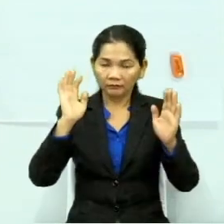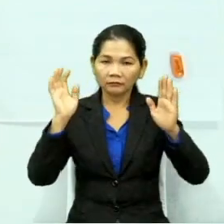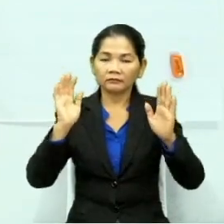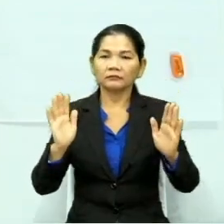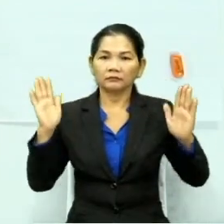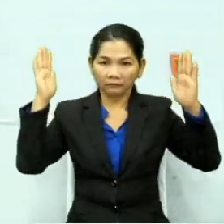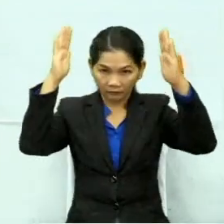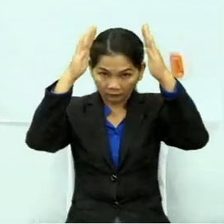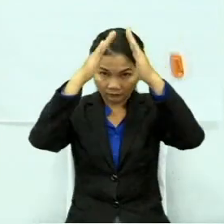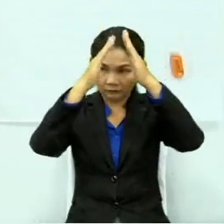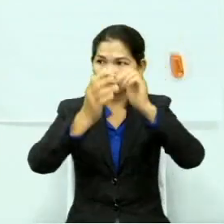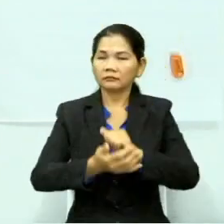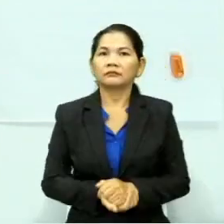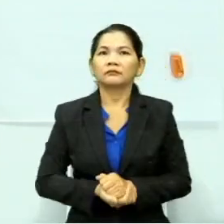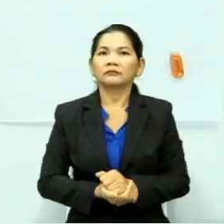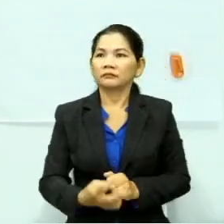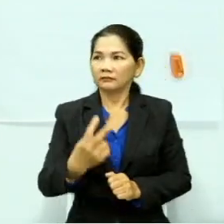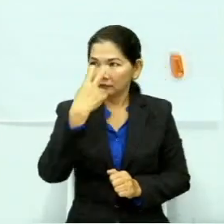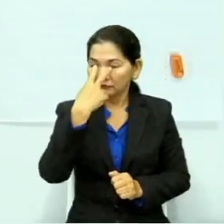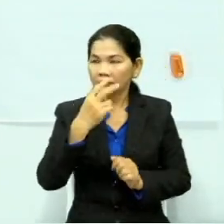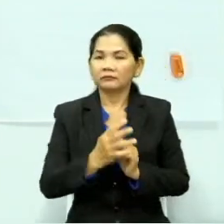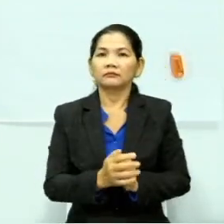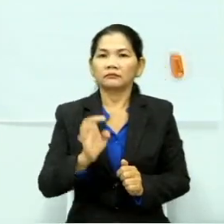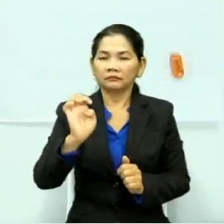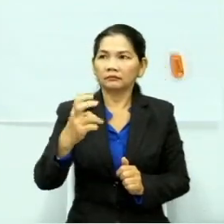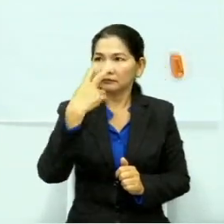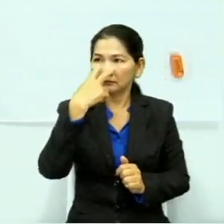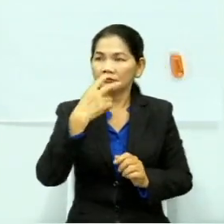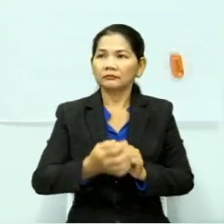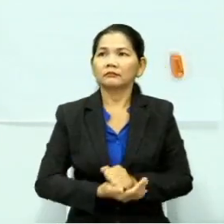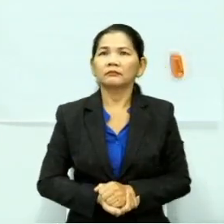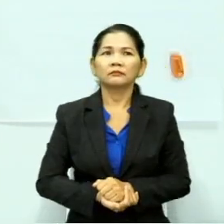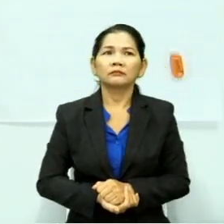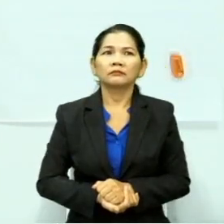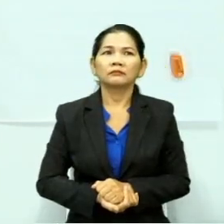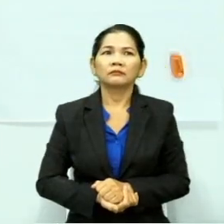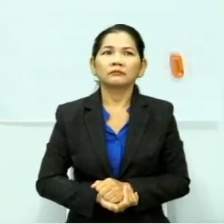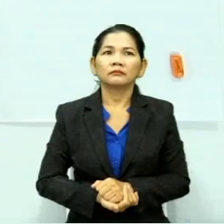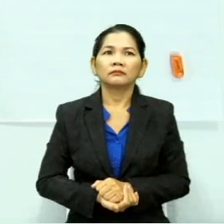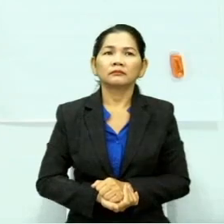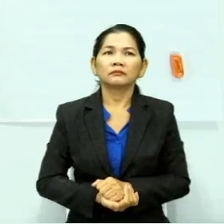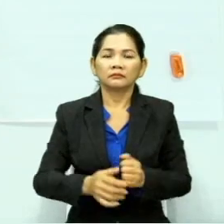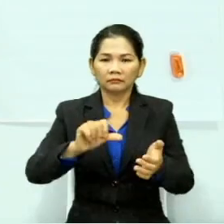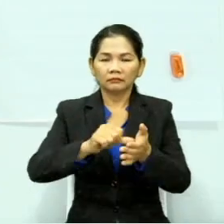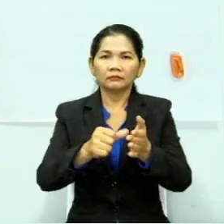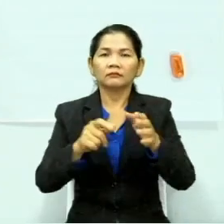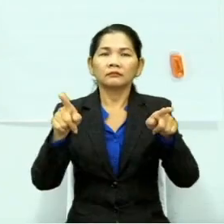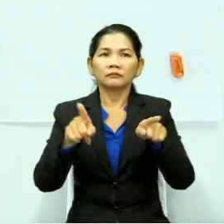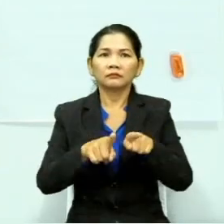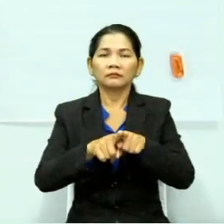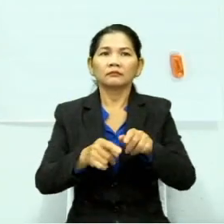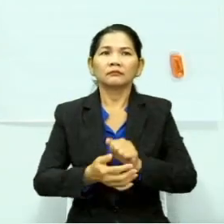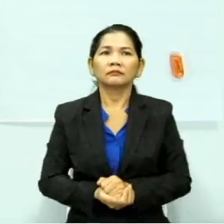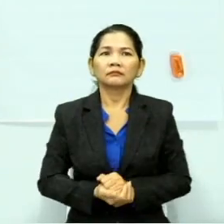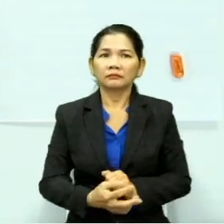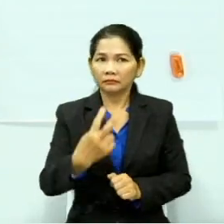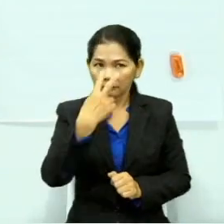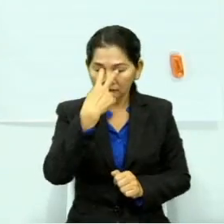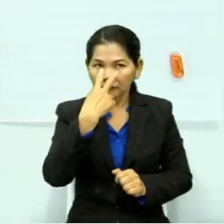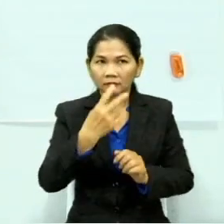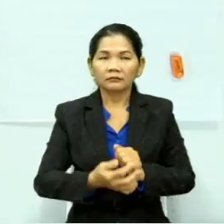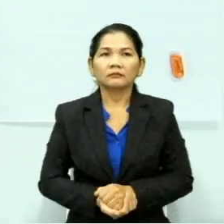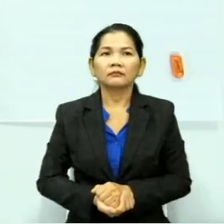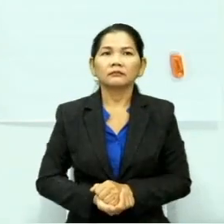nhé cha chẳng biển phnêk biển chạ khó biển bre nết nế cha cứ cha miền đấy đôi nâng biển nết tra